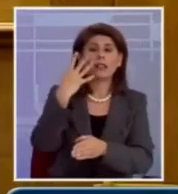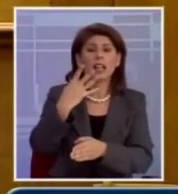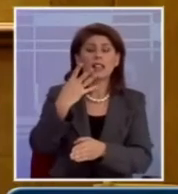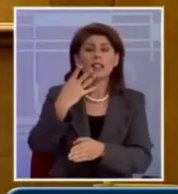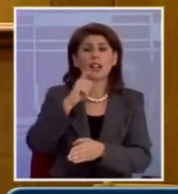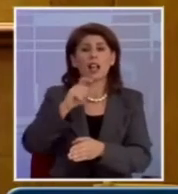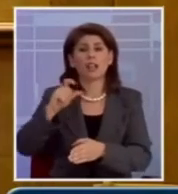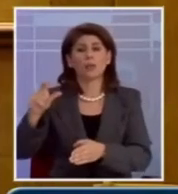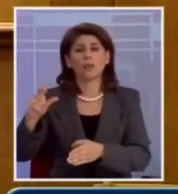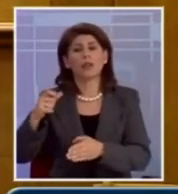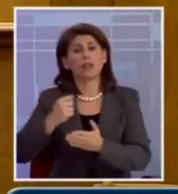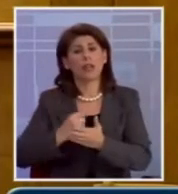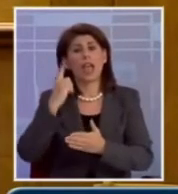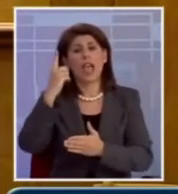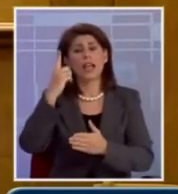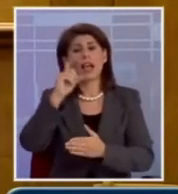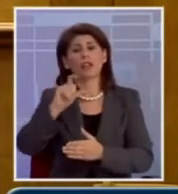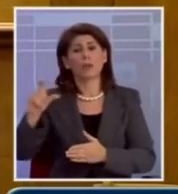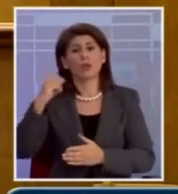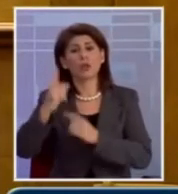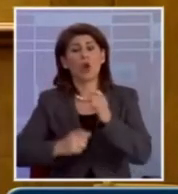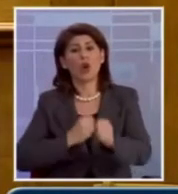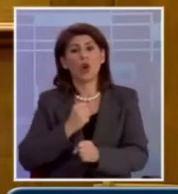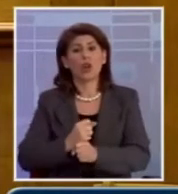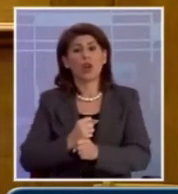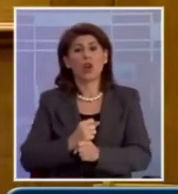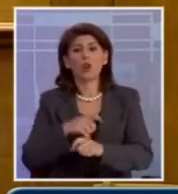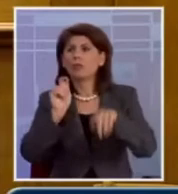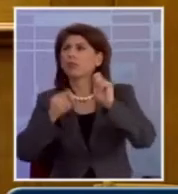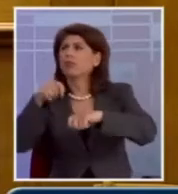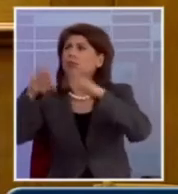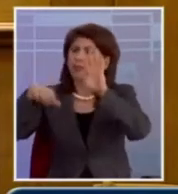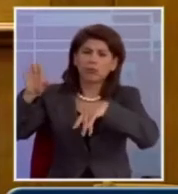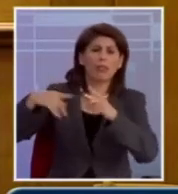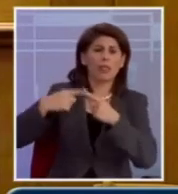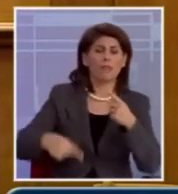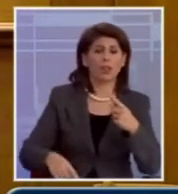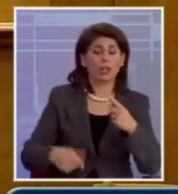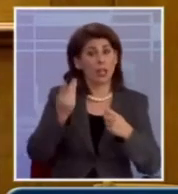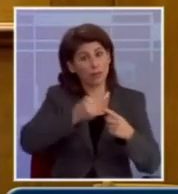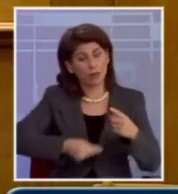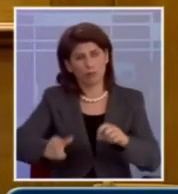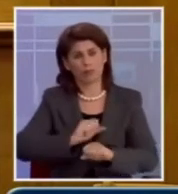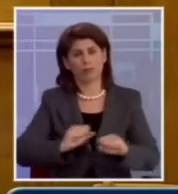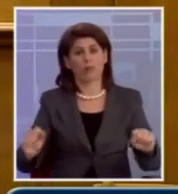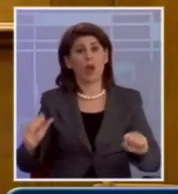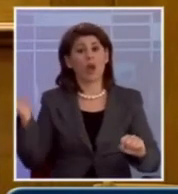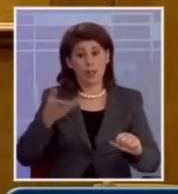1 εκατομμύριο το χρόνο συντήρηση. Και το πιο εκρηκτικό, όταν πήγαμε στο